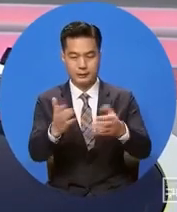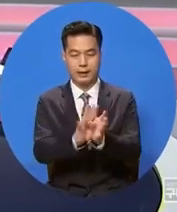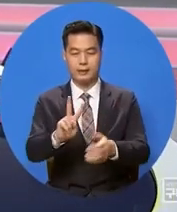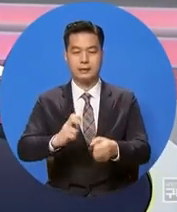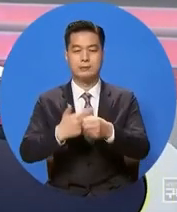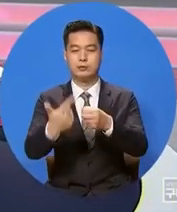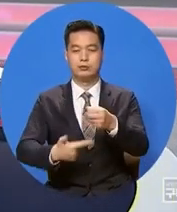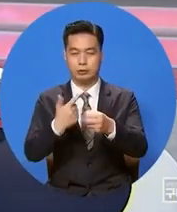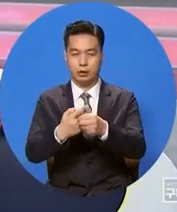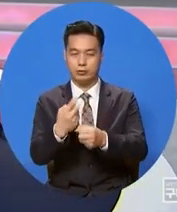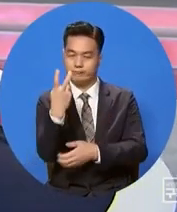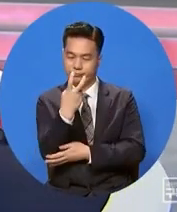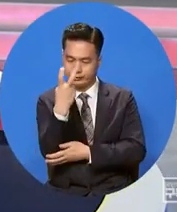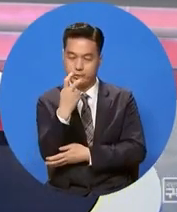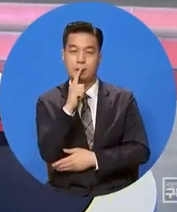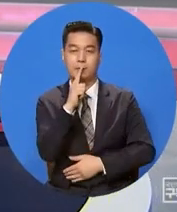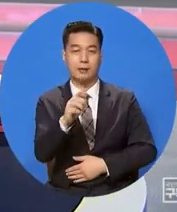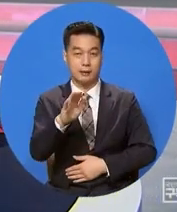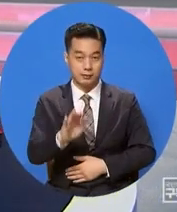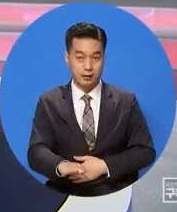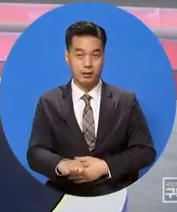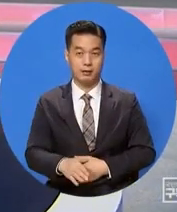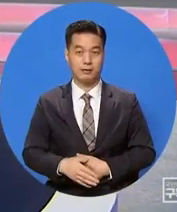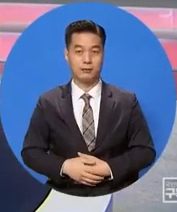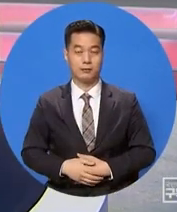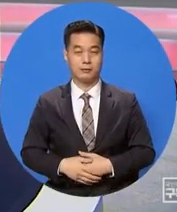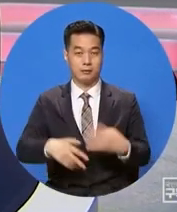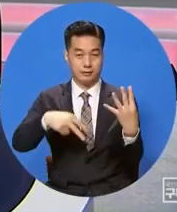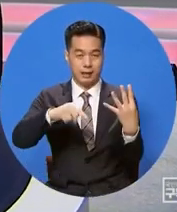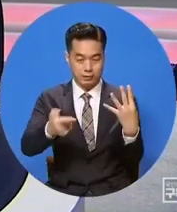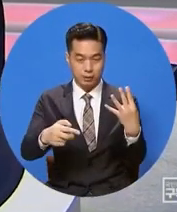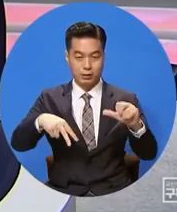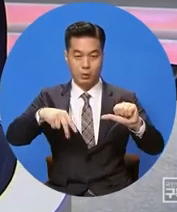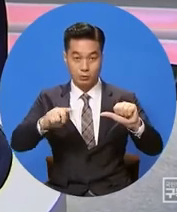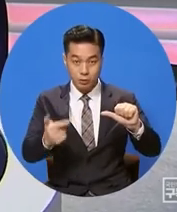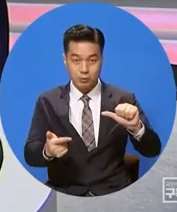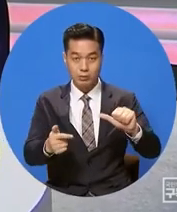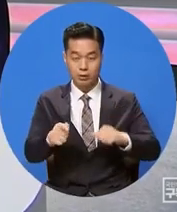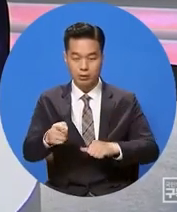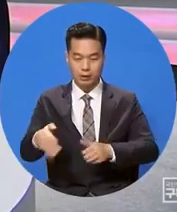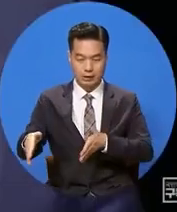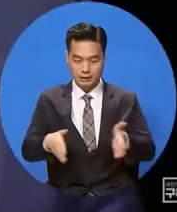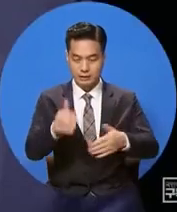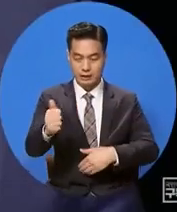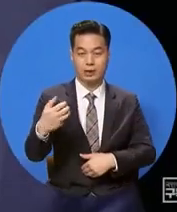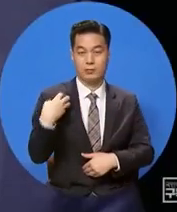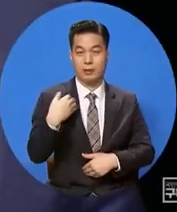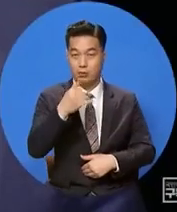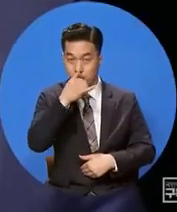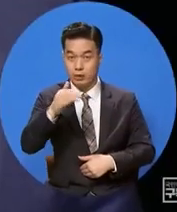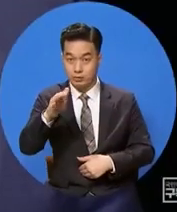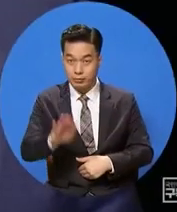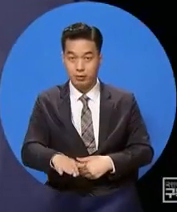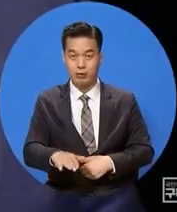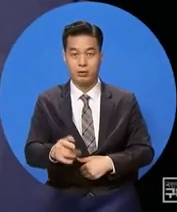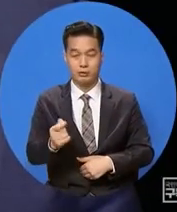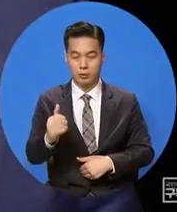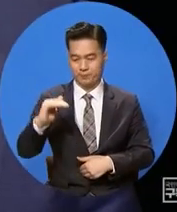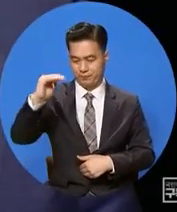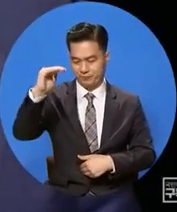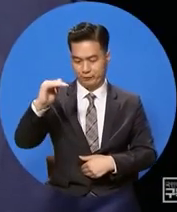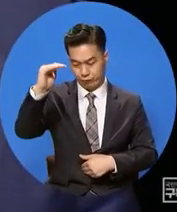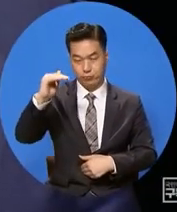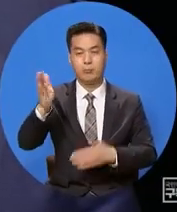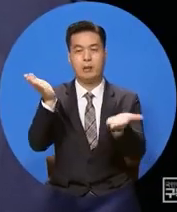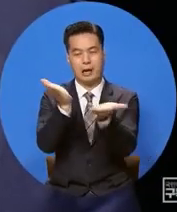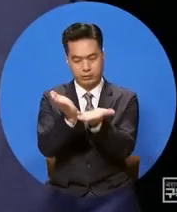26년 지키셨다고 하면서 뭐 4선입니까? 5선입니까? 거기다 지사도 하시고 했으면은 좀 격을